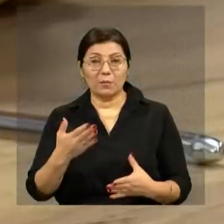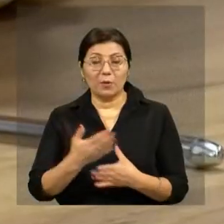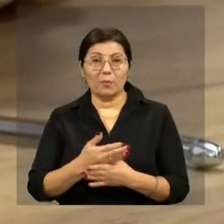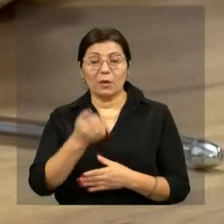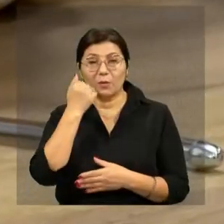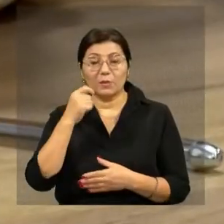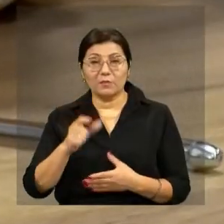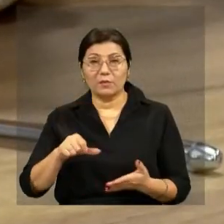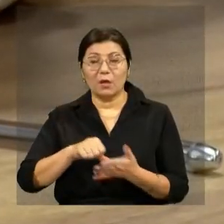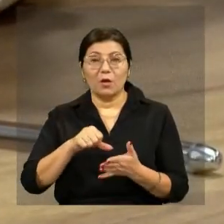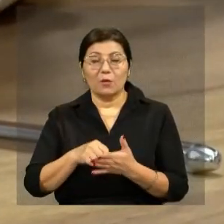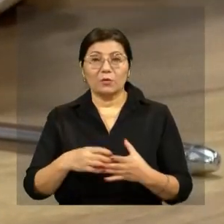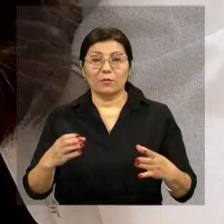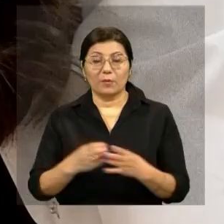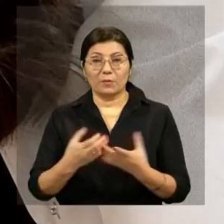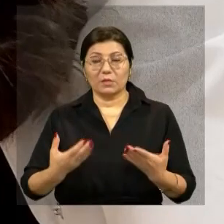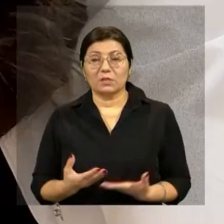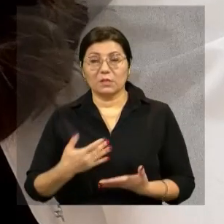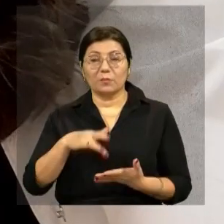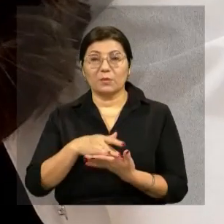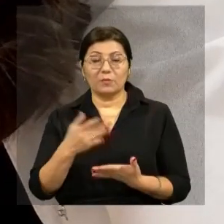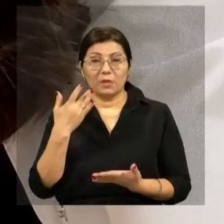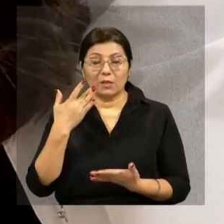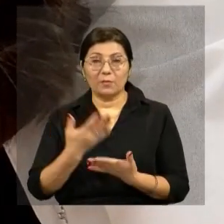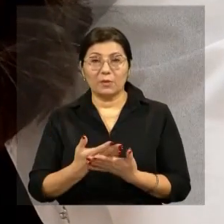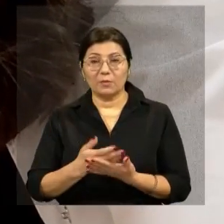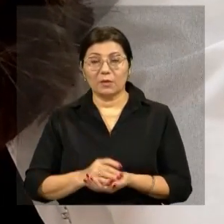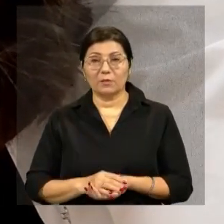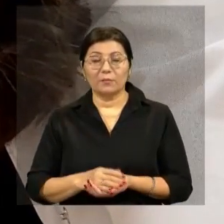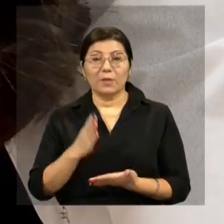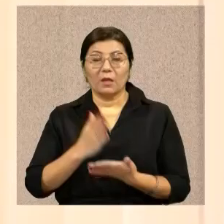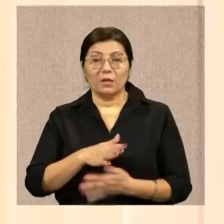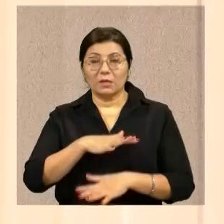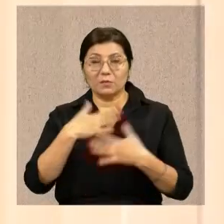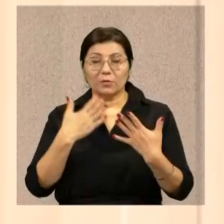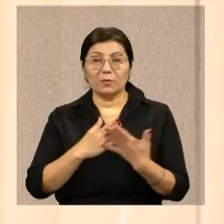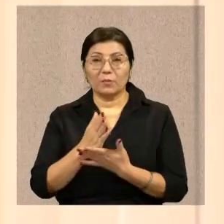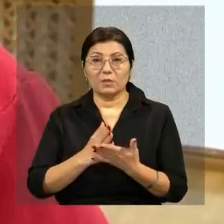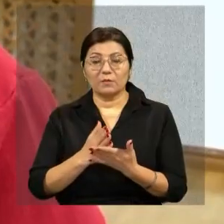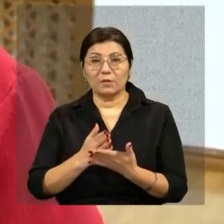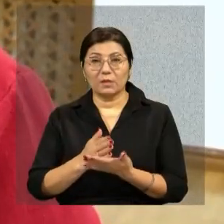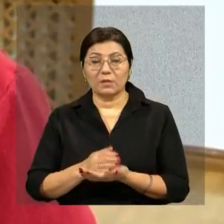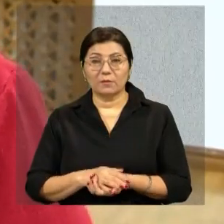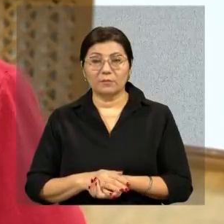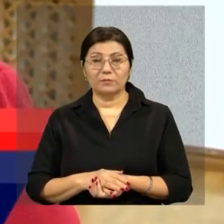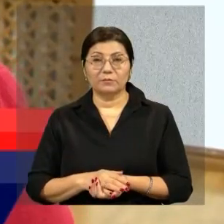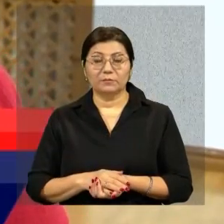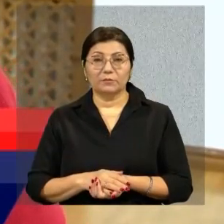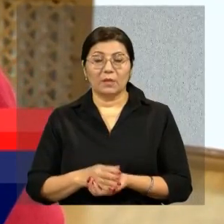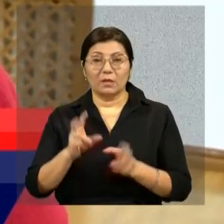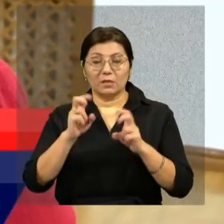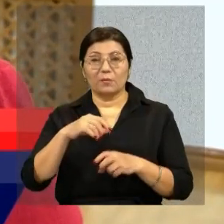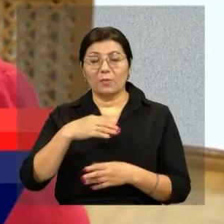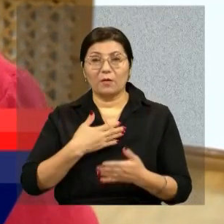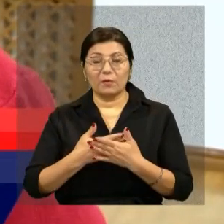города, области и даже страны. Они помогают, ничего не ожидая взамен. Существует много направлений волонтерства. Тема волонтерства у нас в Казахстане